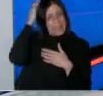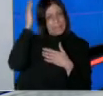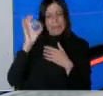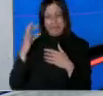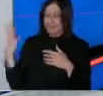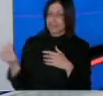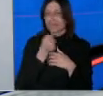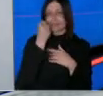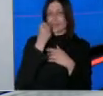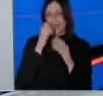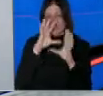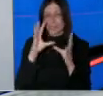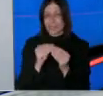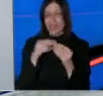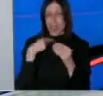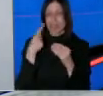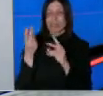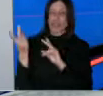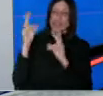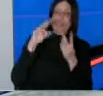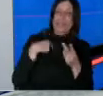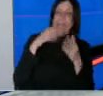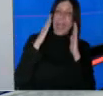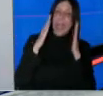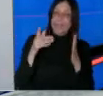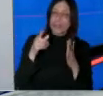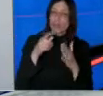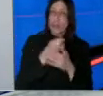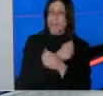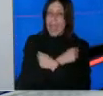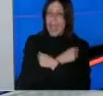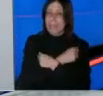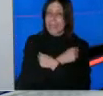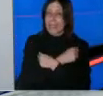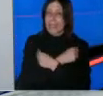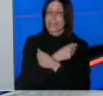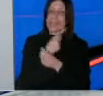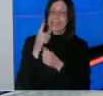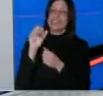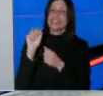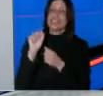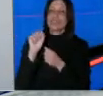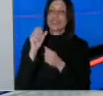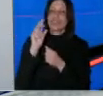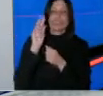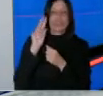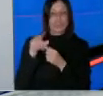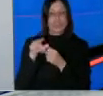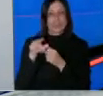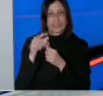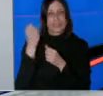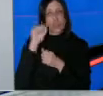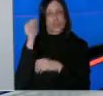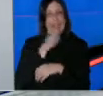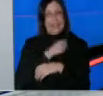הראש. מצד שני, אני באמת מאמין שהוא מחבק את הציונות הדתית ואת סמוטריץ', אתה יודע מה? אתה רוצה להראות